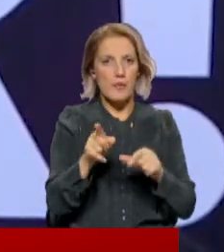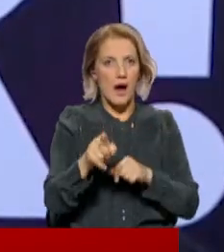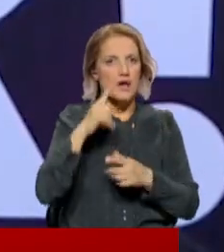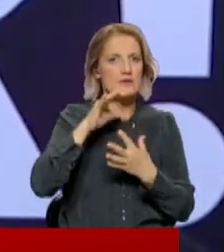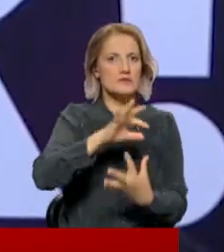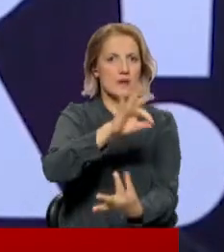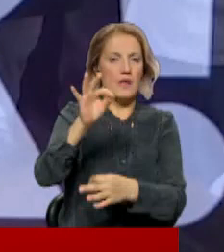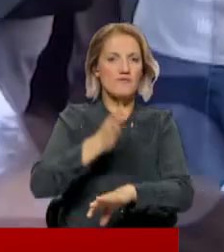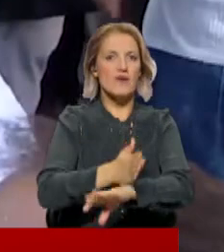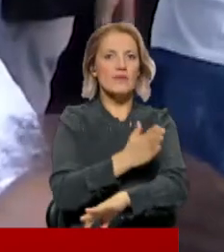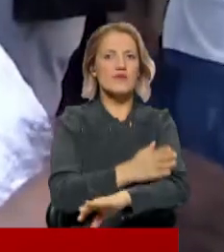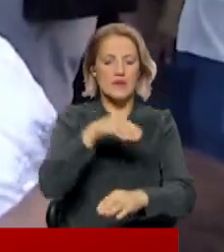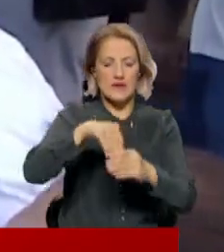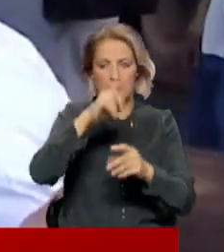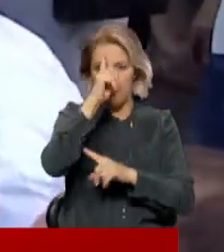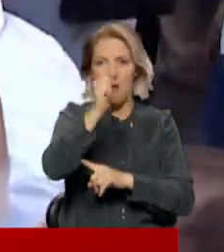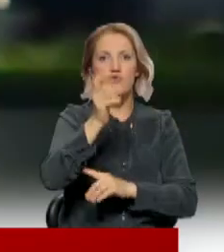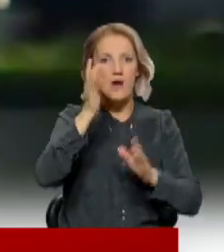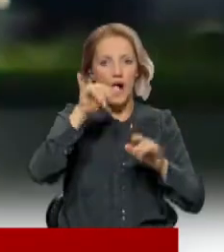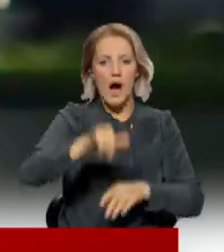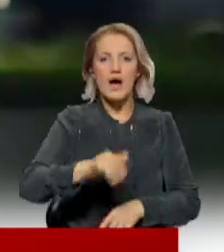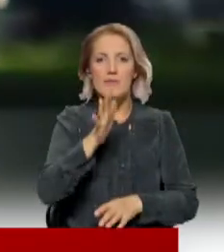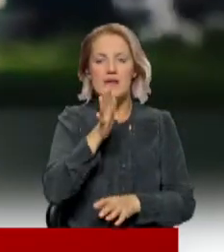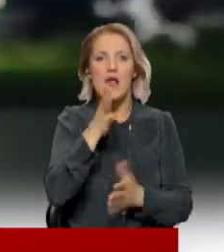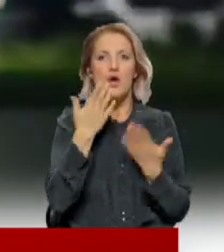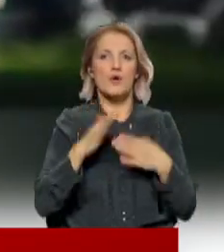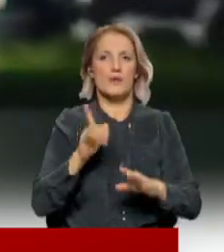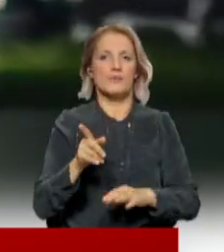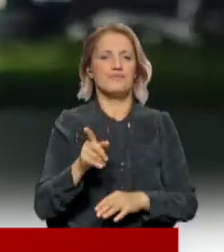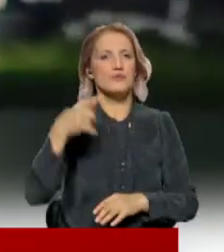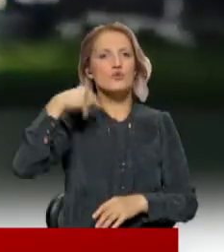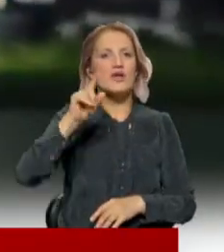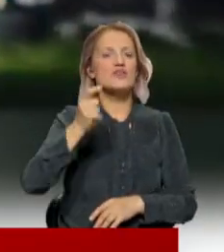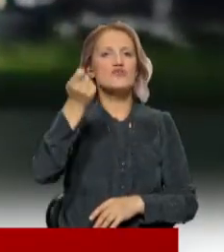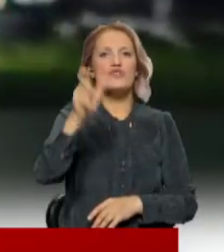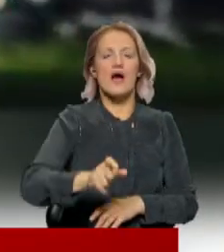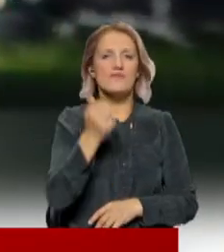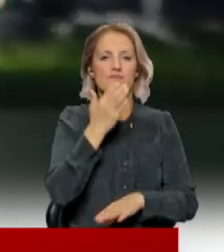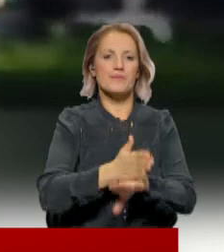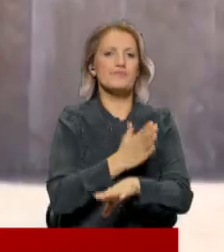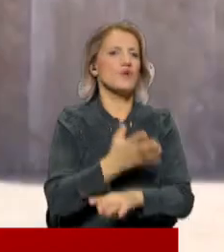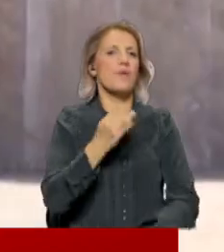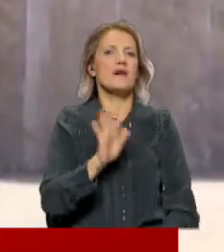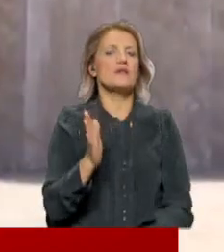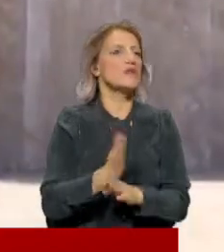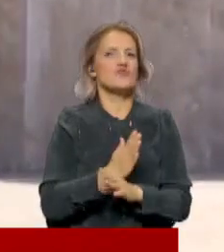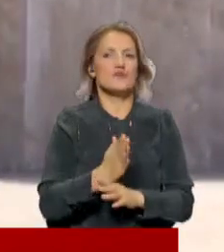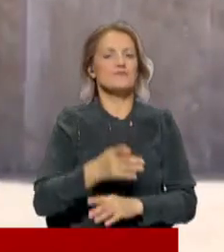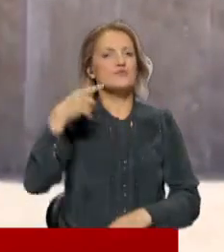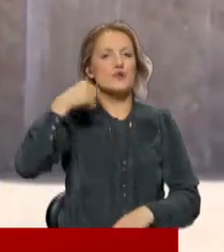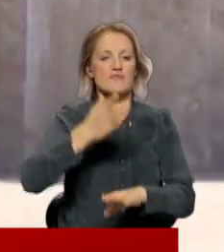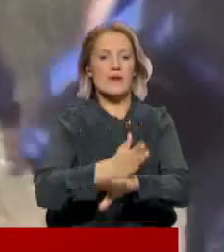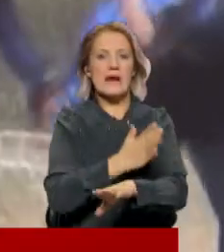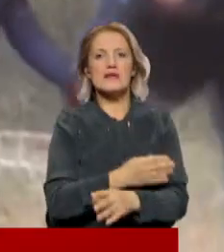insanların vatandaşlık için başvuru hakkı bile yok. Suriyeli geçiciler vatandaş olamaz. Niye olamazmış? Dünyanın neresinde var? Suriyelilere